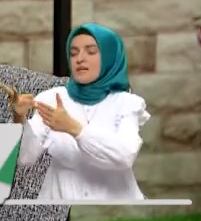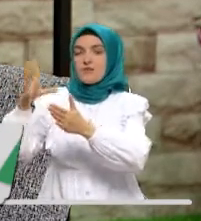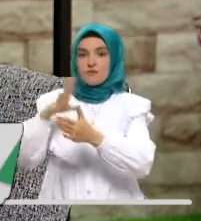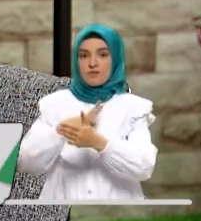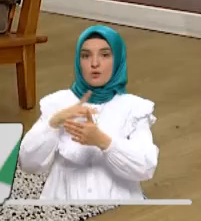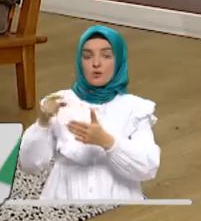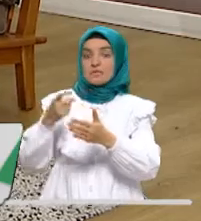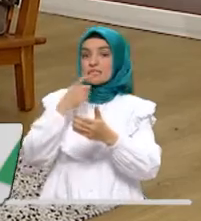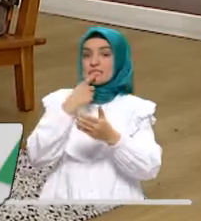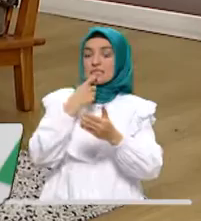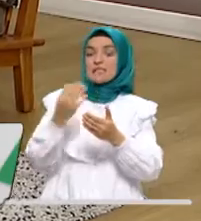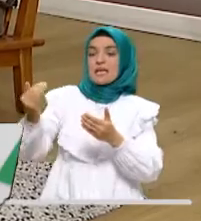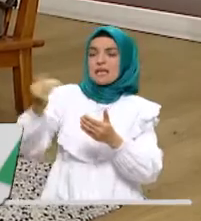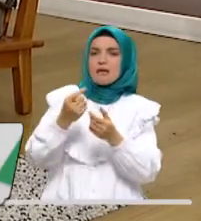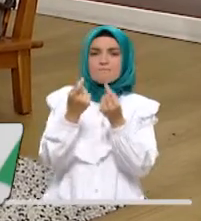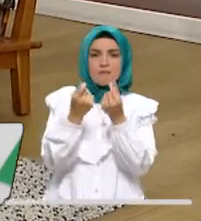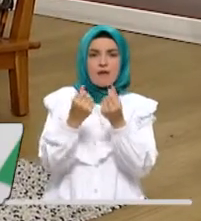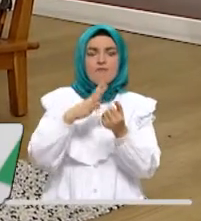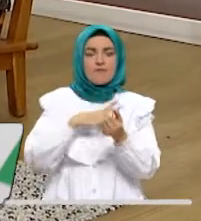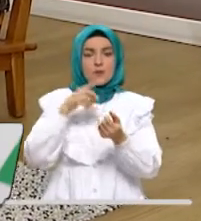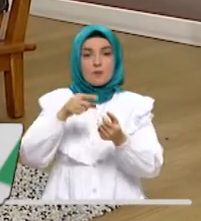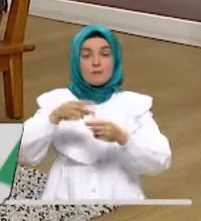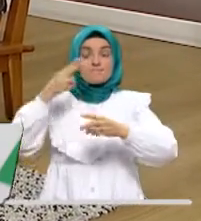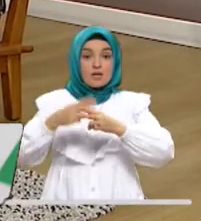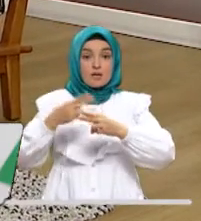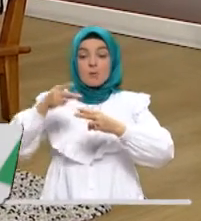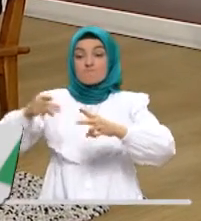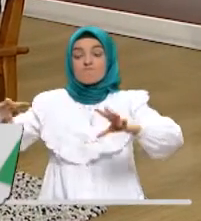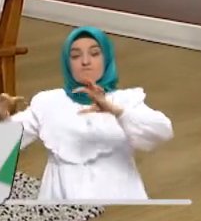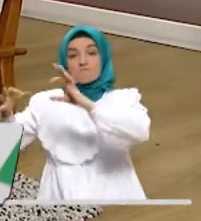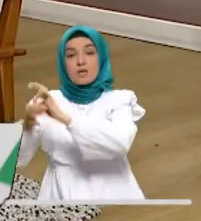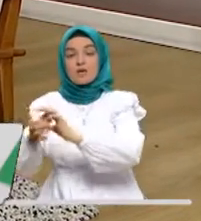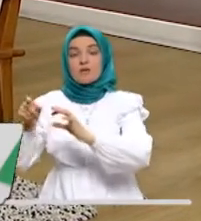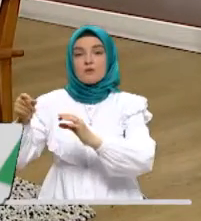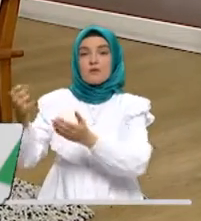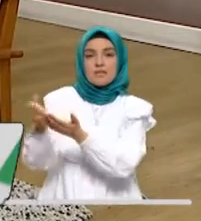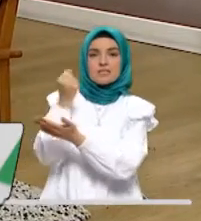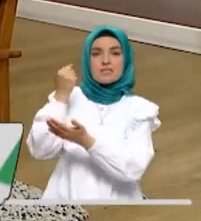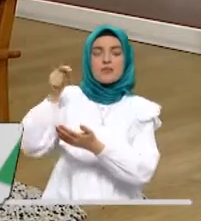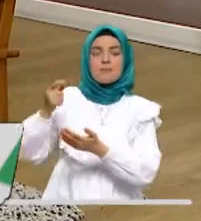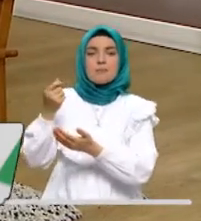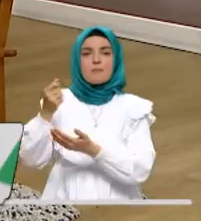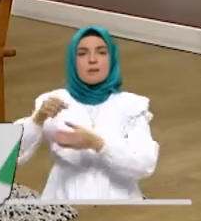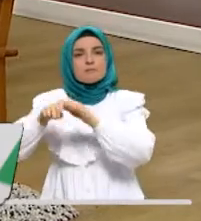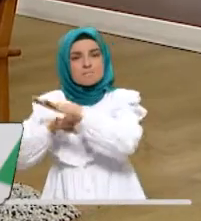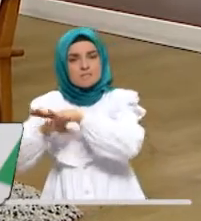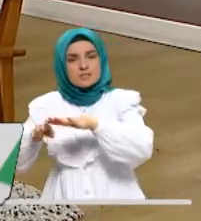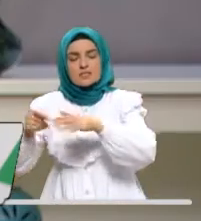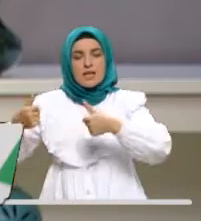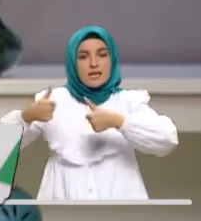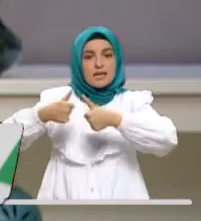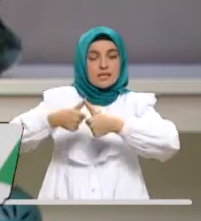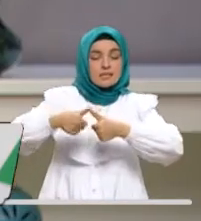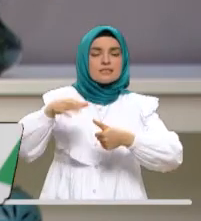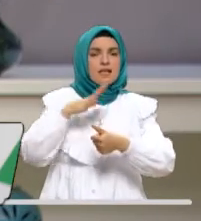yıllık gelirleri var. Bu yıllık gelirlerini hemen oraya bağlıyor. Ve işte parası bittiği zaman eşinden biraz infak istiyor